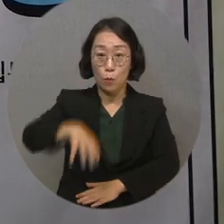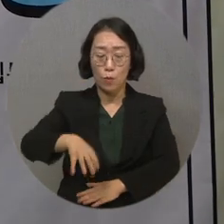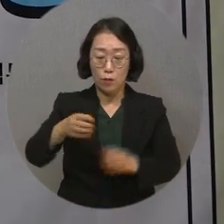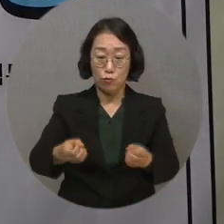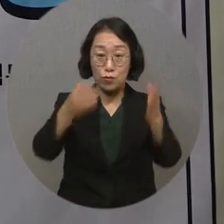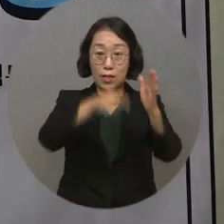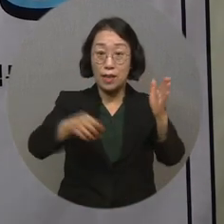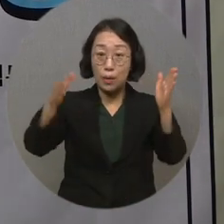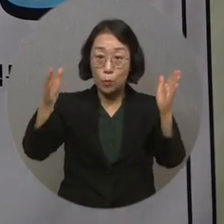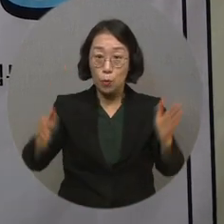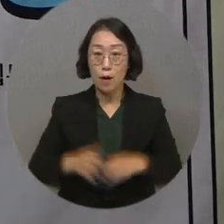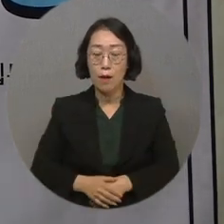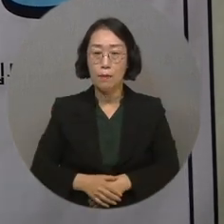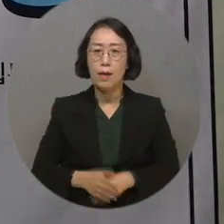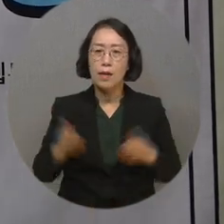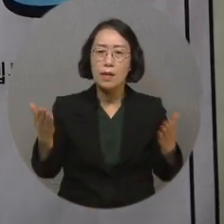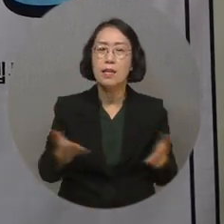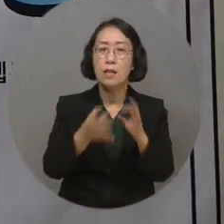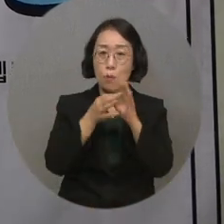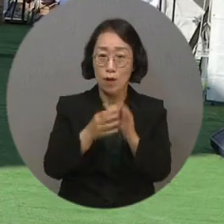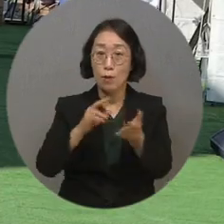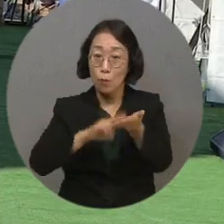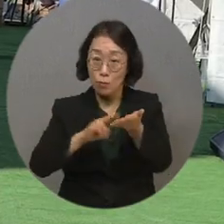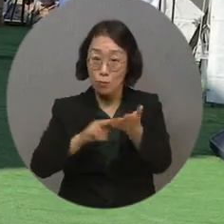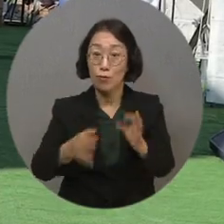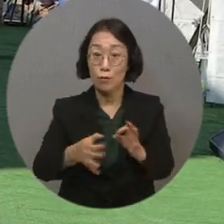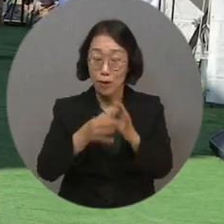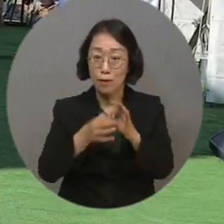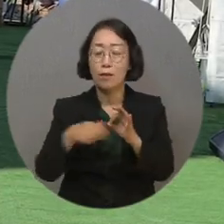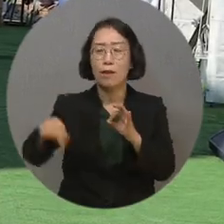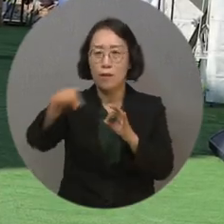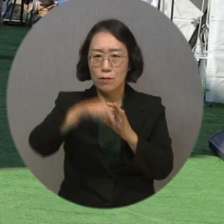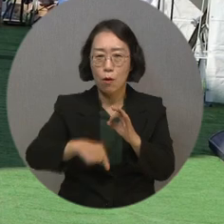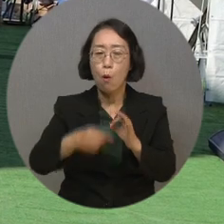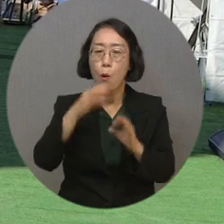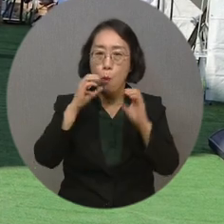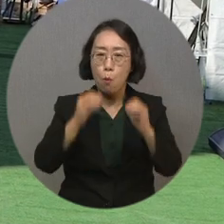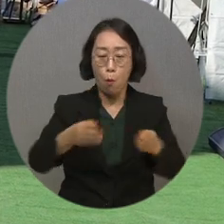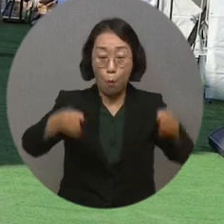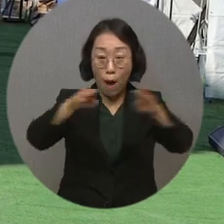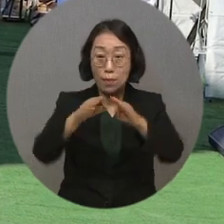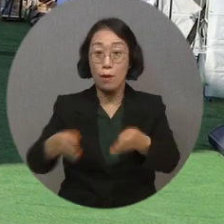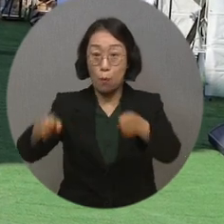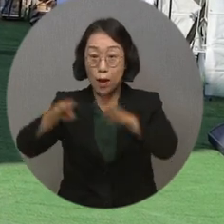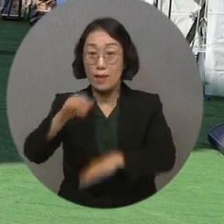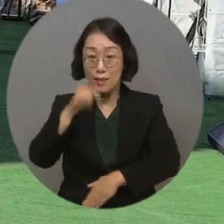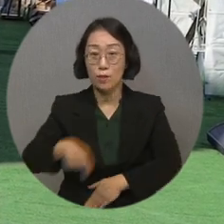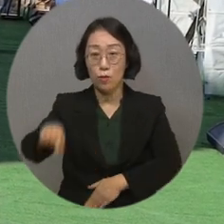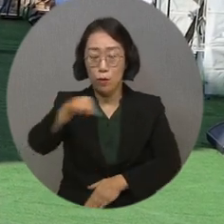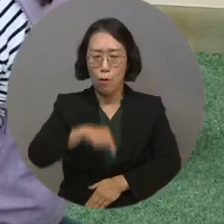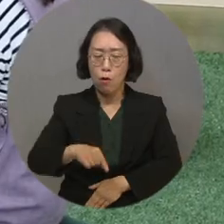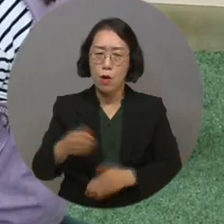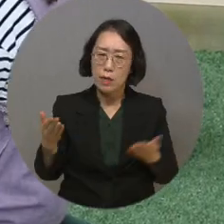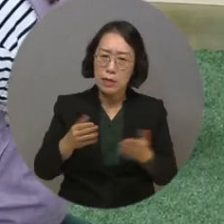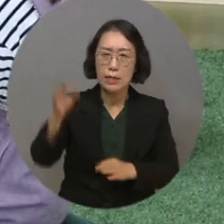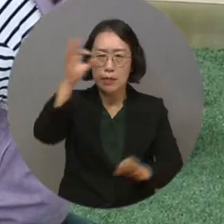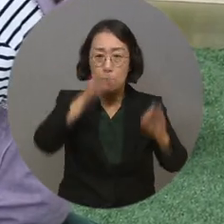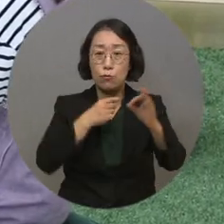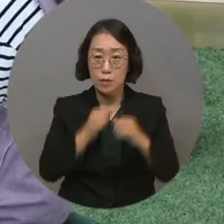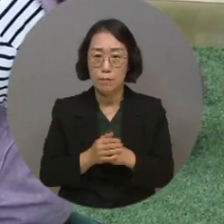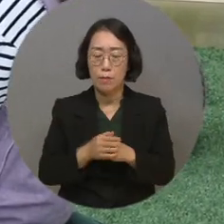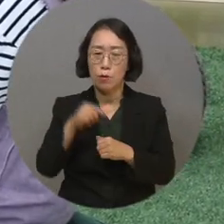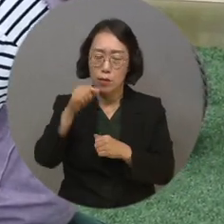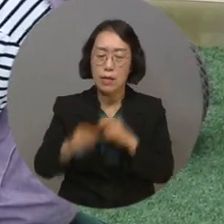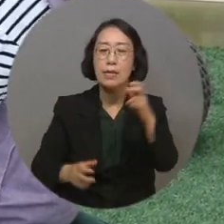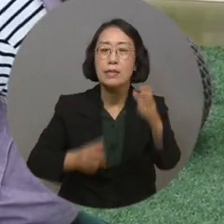기간 웹툰 취업 컨설팅 부스와 관련 홍보관을 운영해 진로를 고민하는 시민들에게 굴뚝 없는